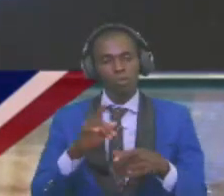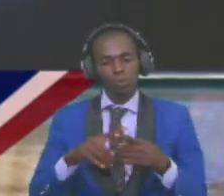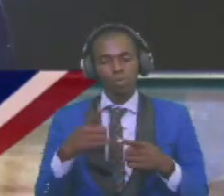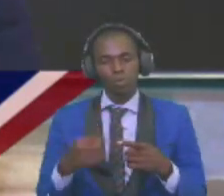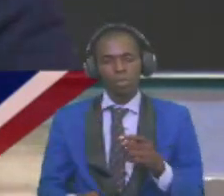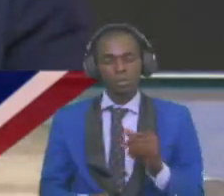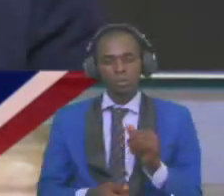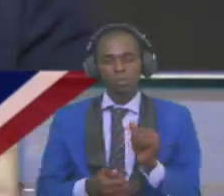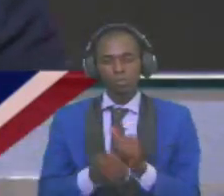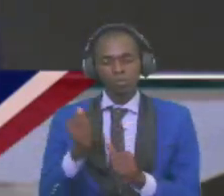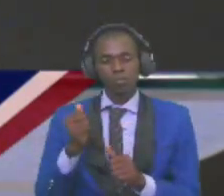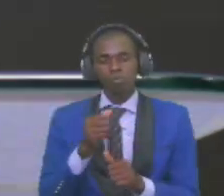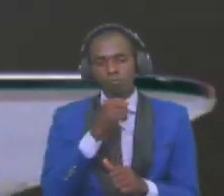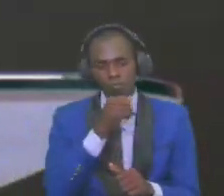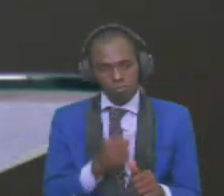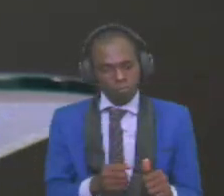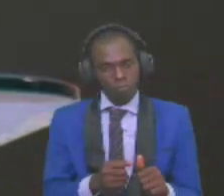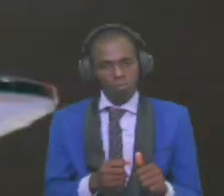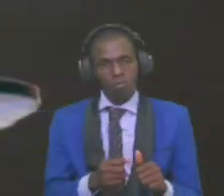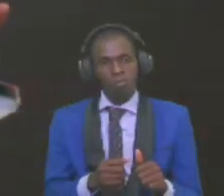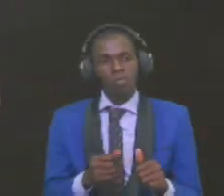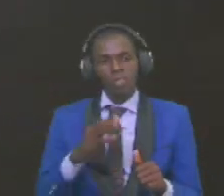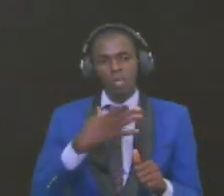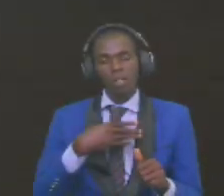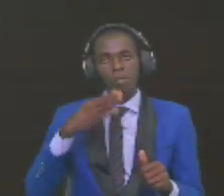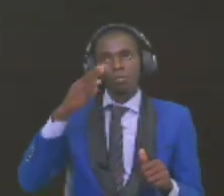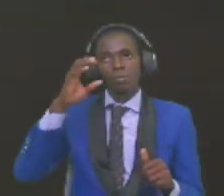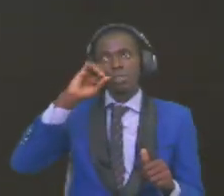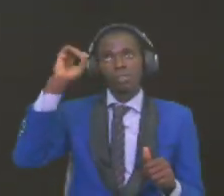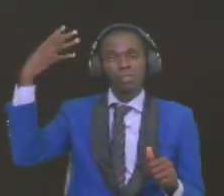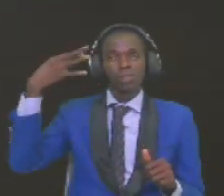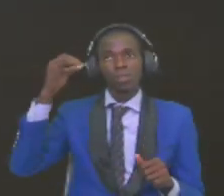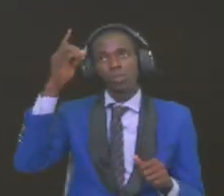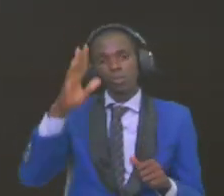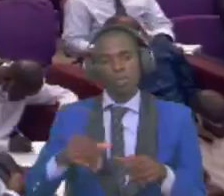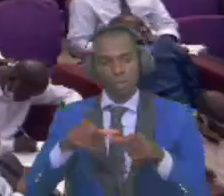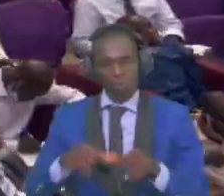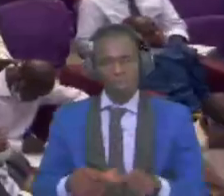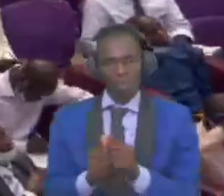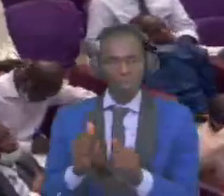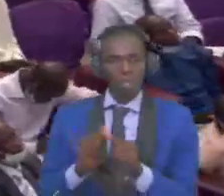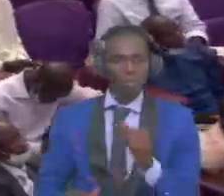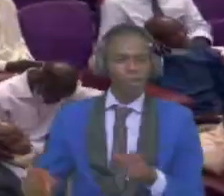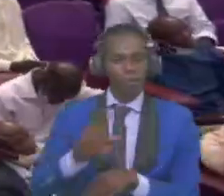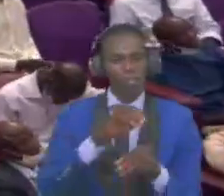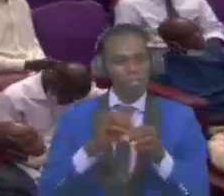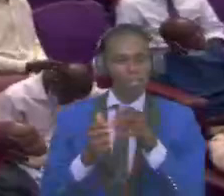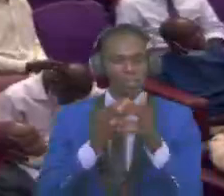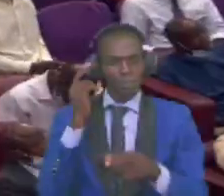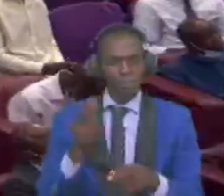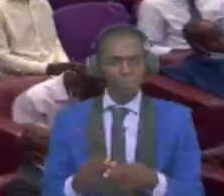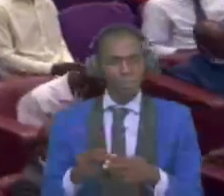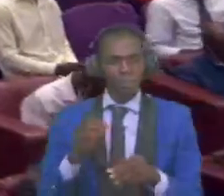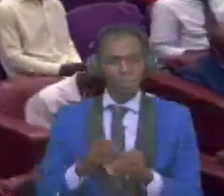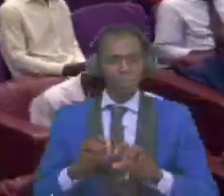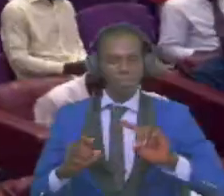soumis aux anciens et et que la grâce de dieu de merde avec chaque pain aux noix de jésus christ